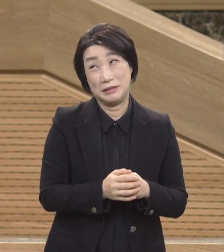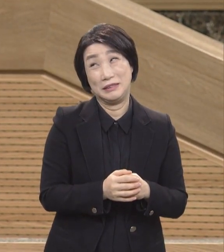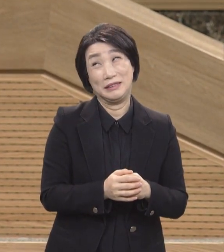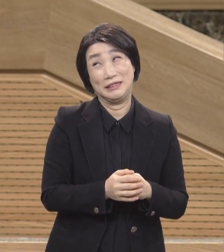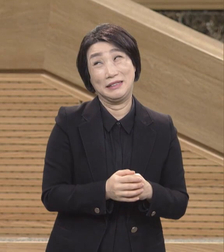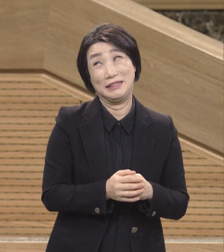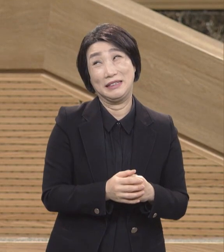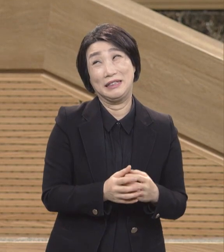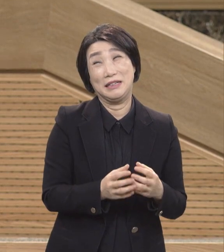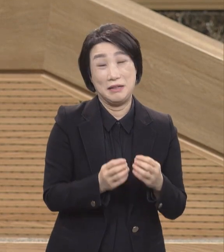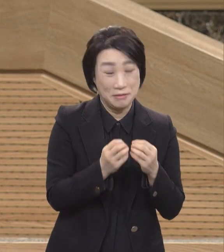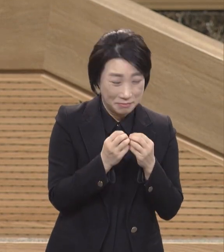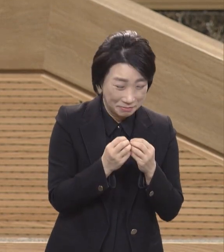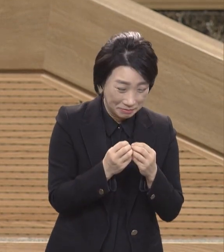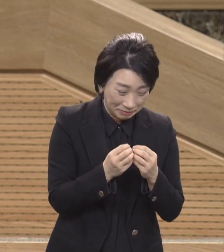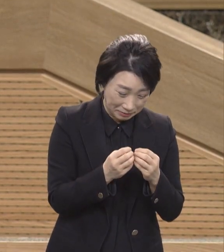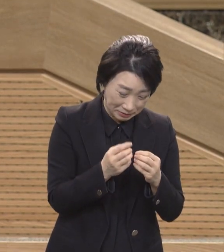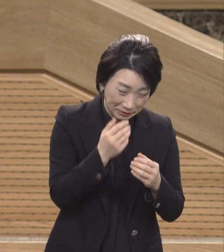꼭 쥐고